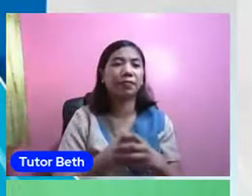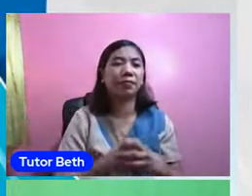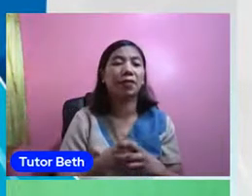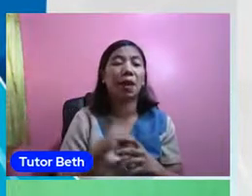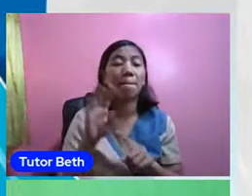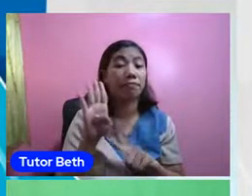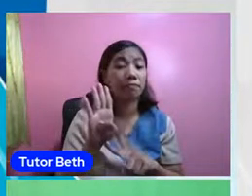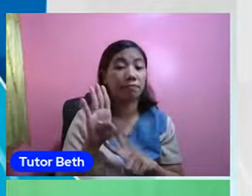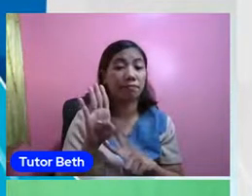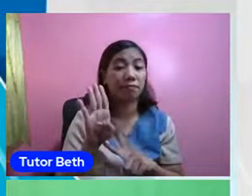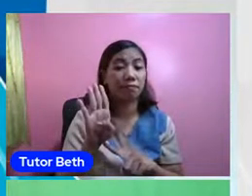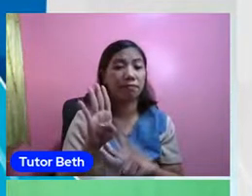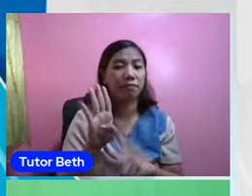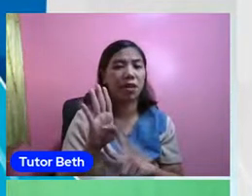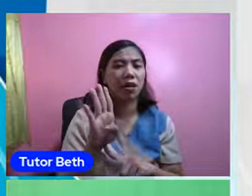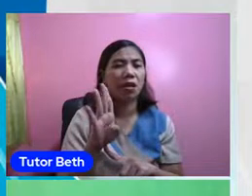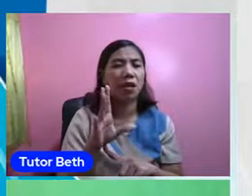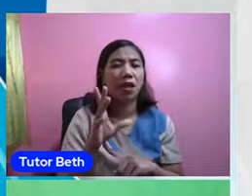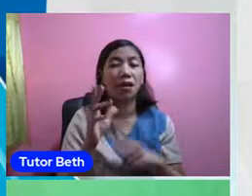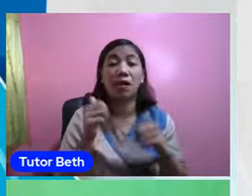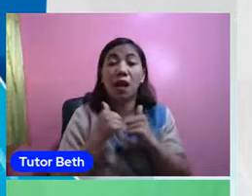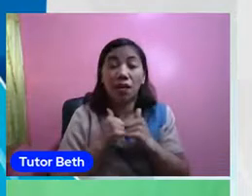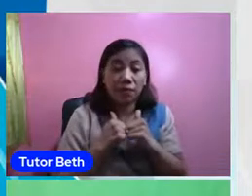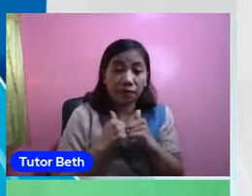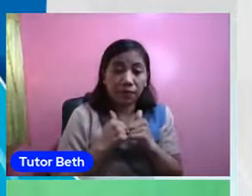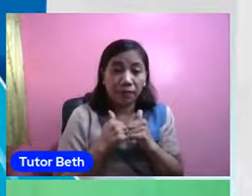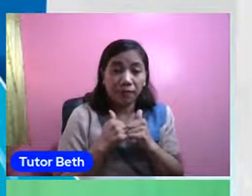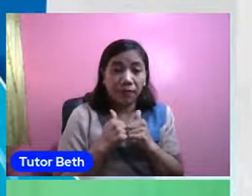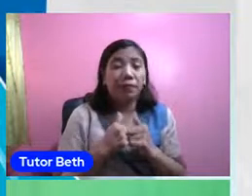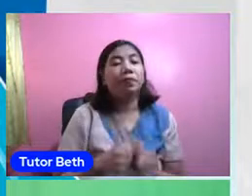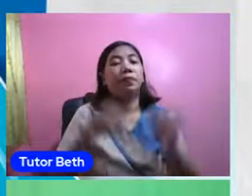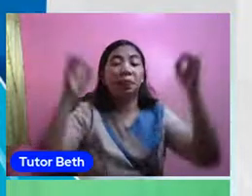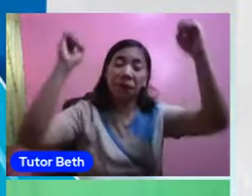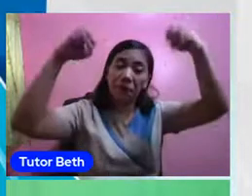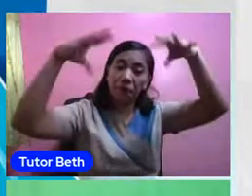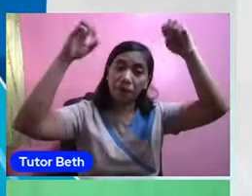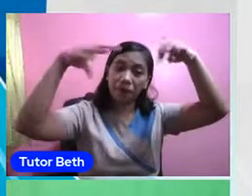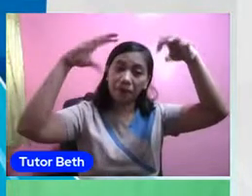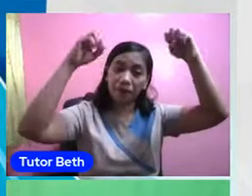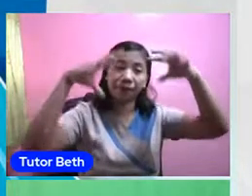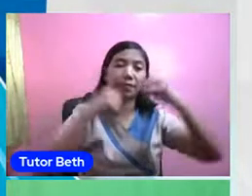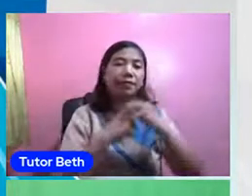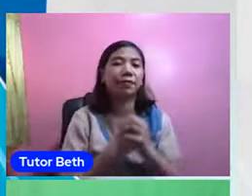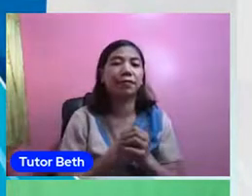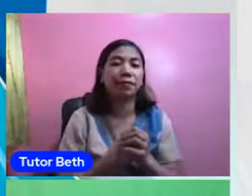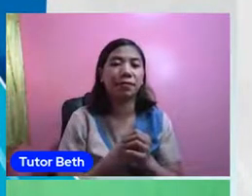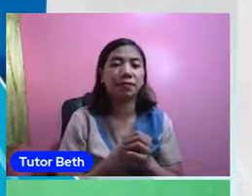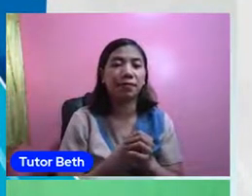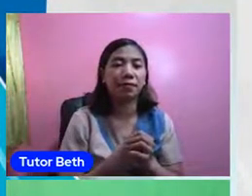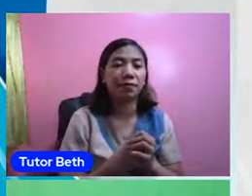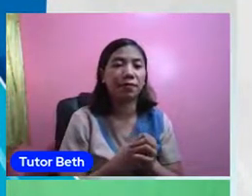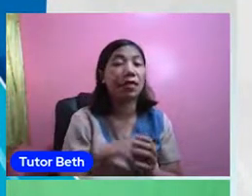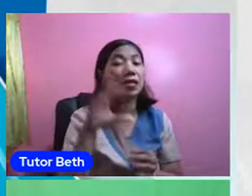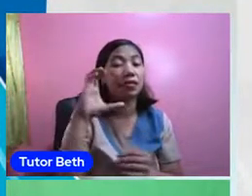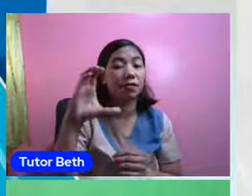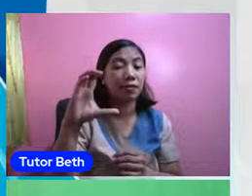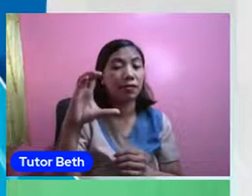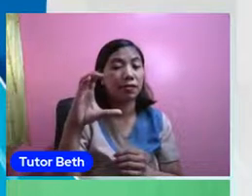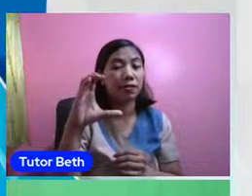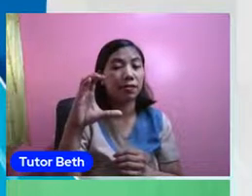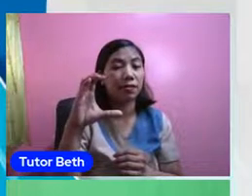Letter B, tag-lamig at tag-ulan. Letter C,